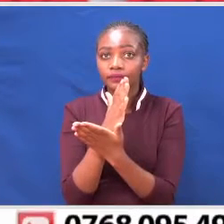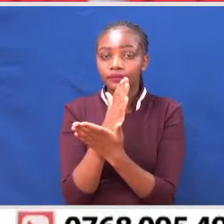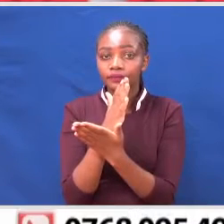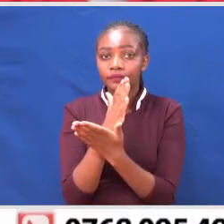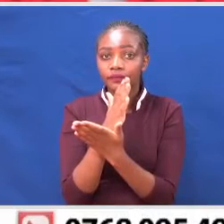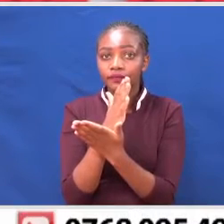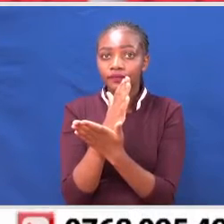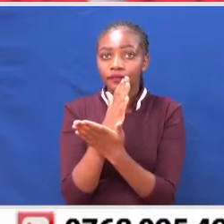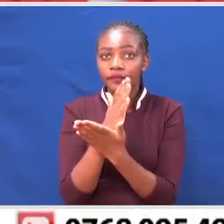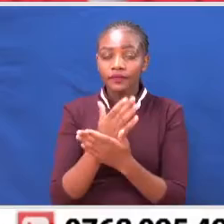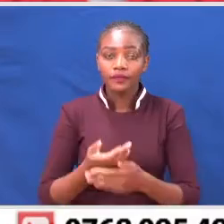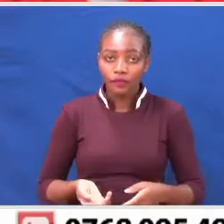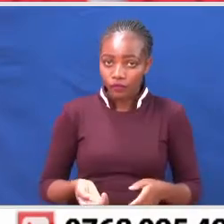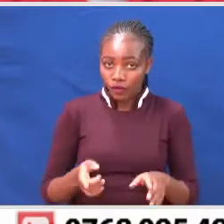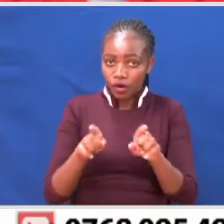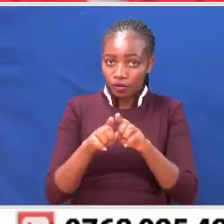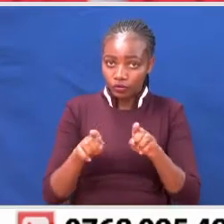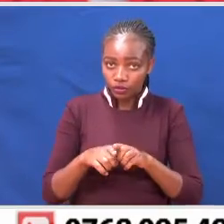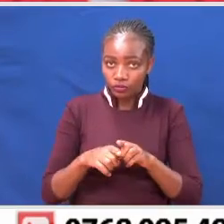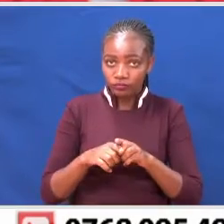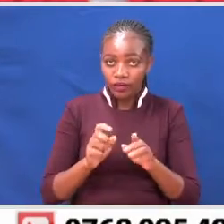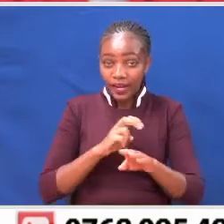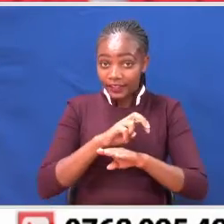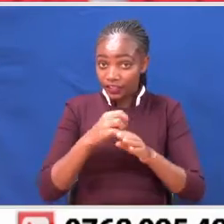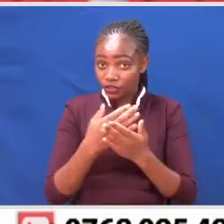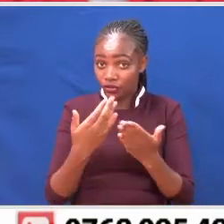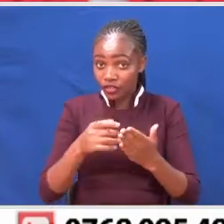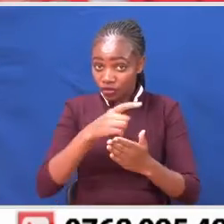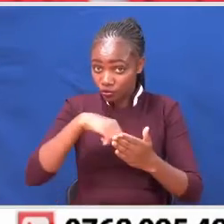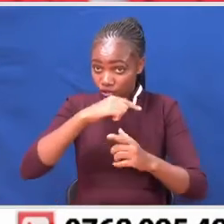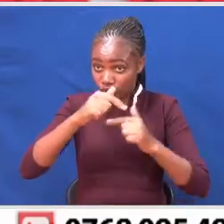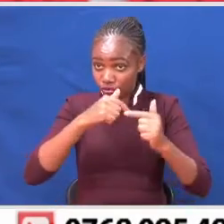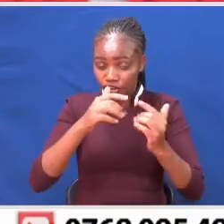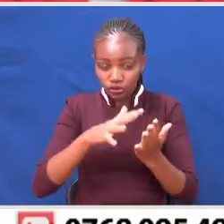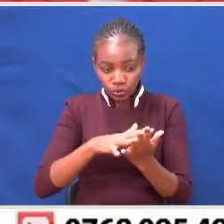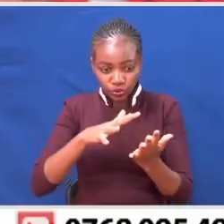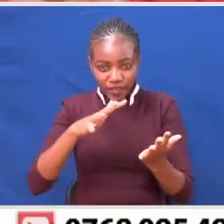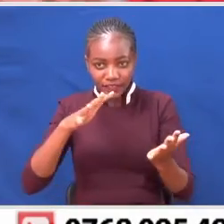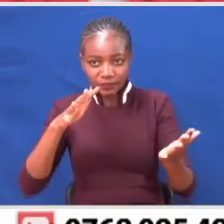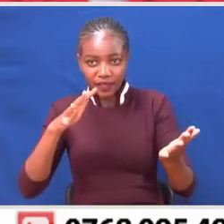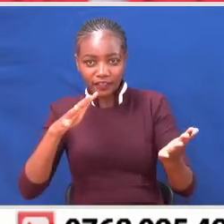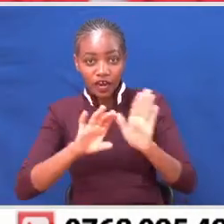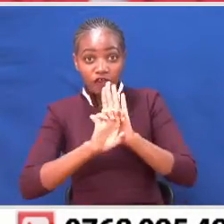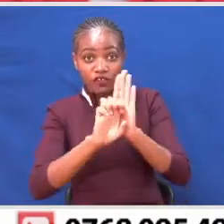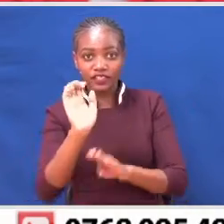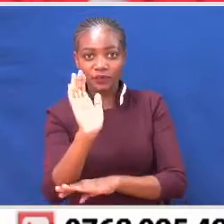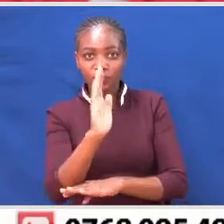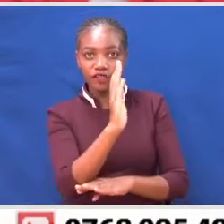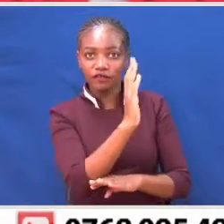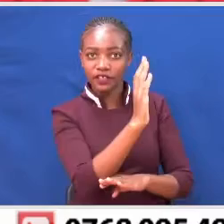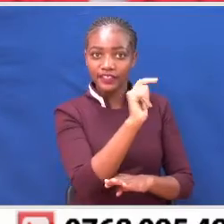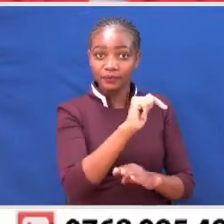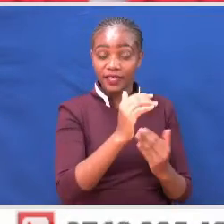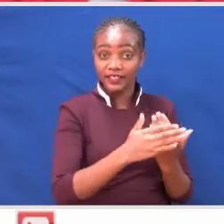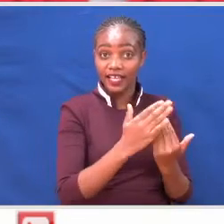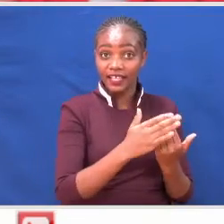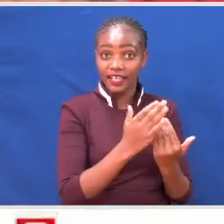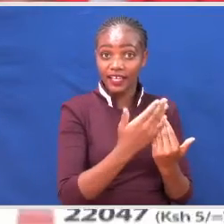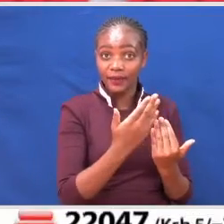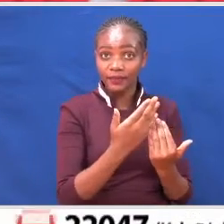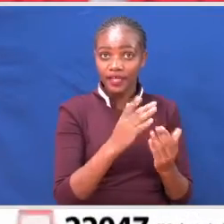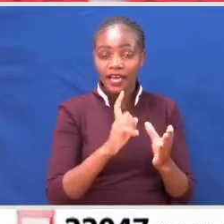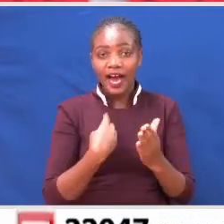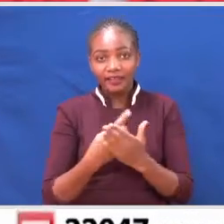ya kwamba hata mali ya kitaifa tunaipanua, misitu yetu pate title deed yake, mbuga